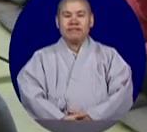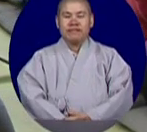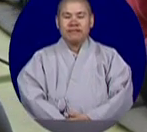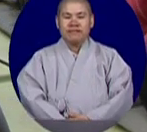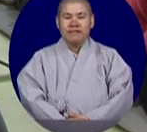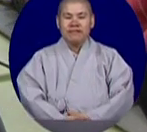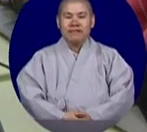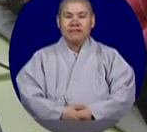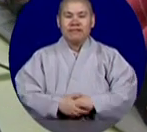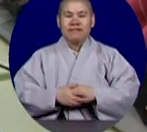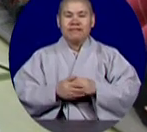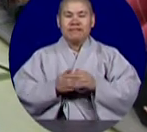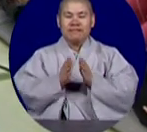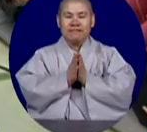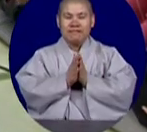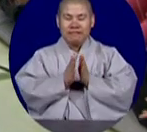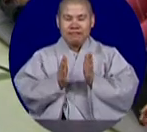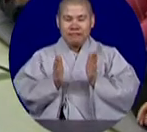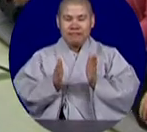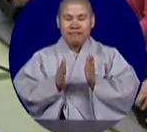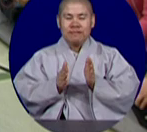거창하게 시작할 게 전혀 없는데요.